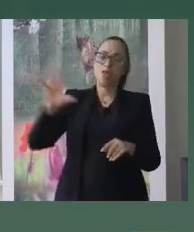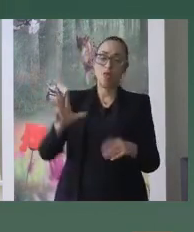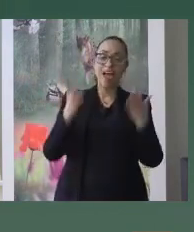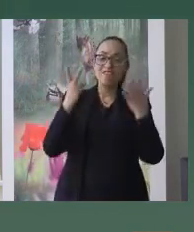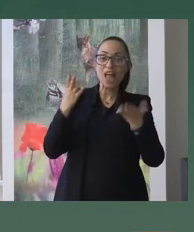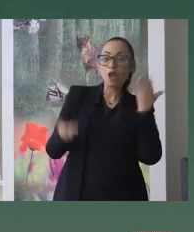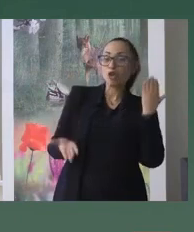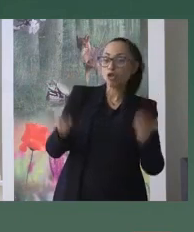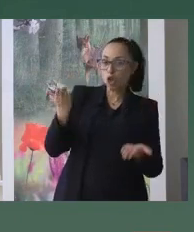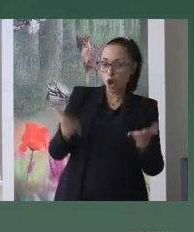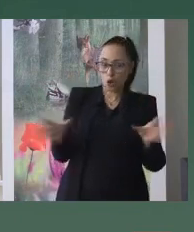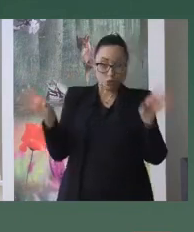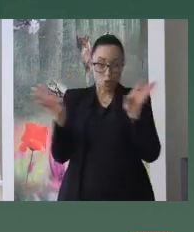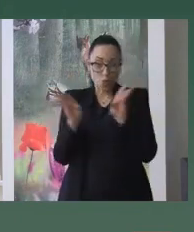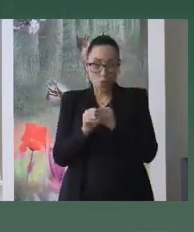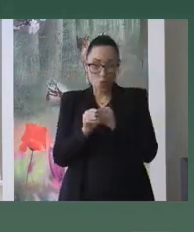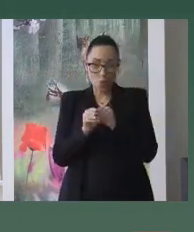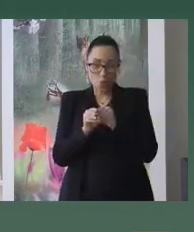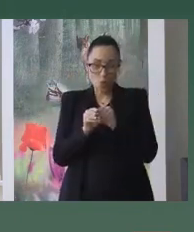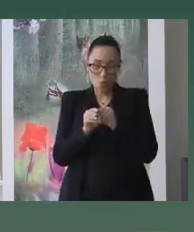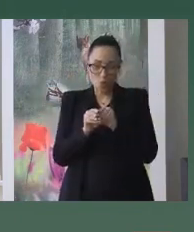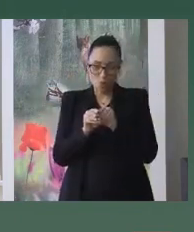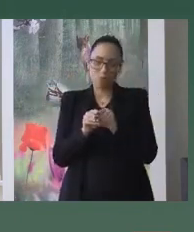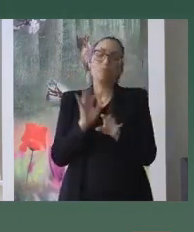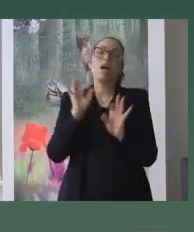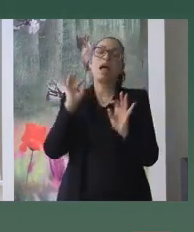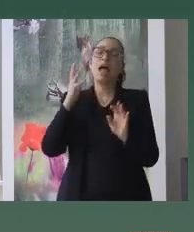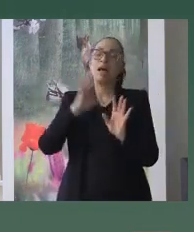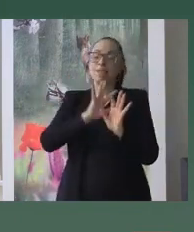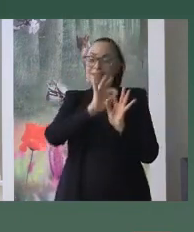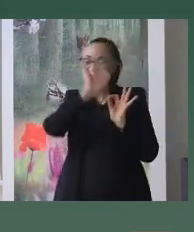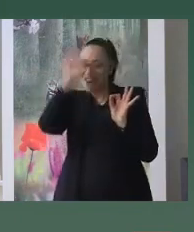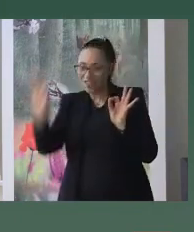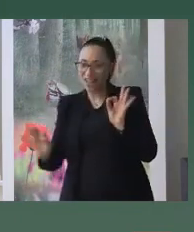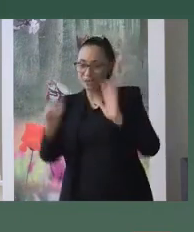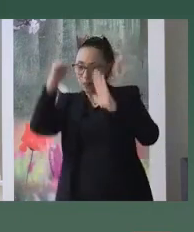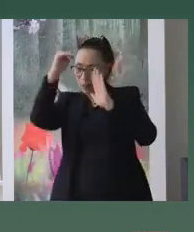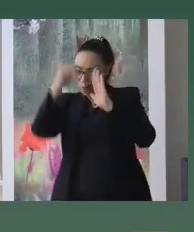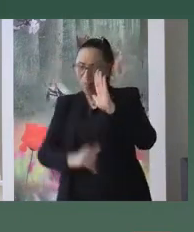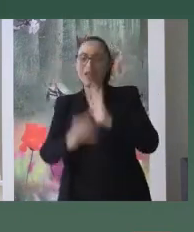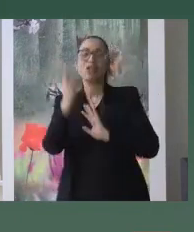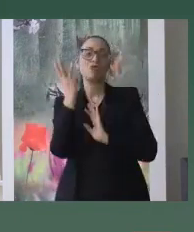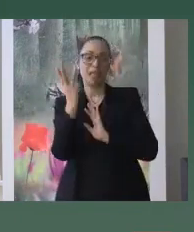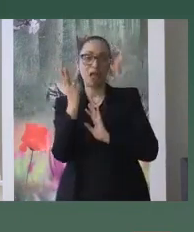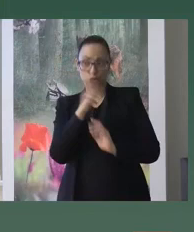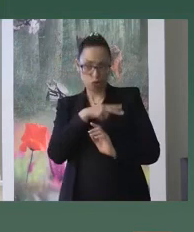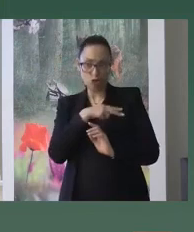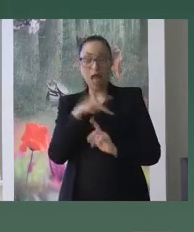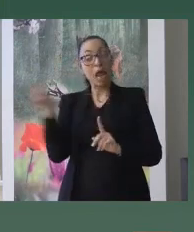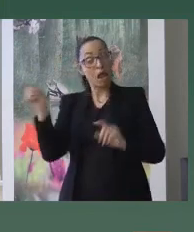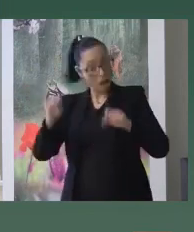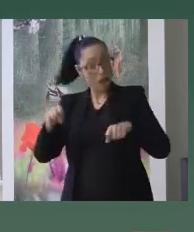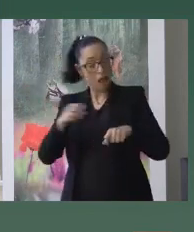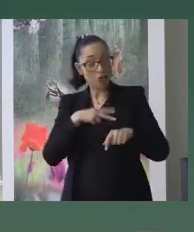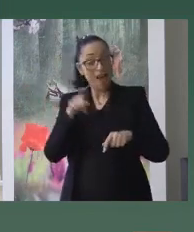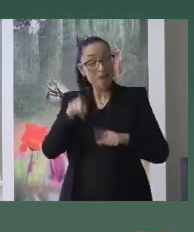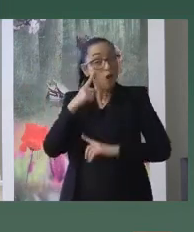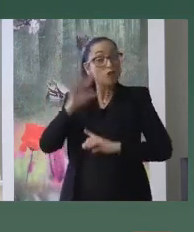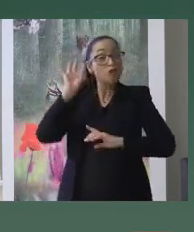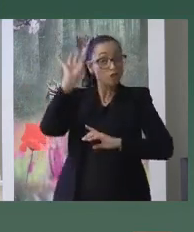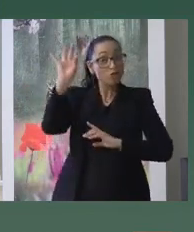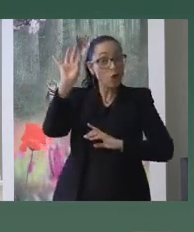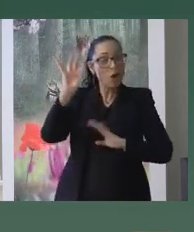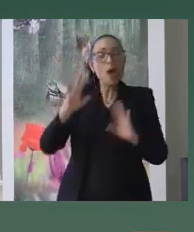7 τόνους συνολικά που παράγει να πάει στο 3. Ναι. Σωστά. Σωστά. Αυτός ο στόχος, θέλω να